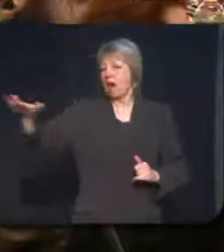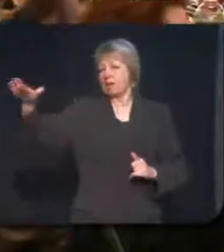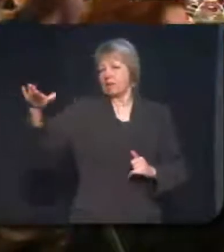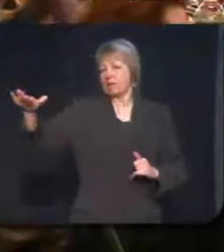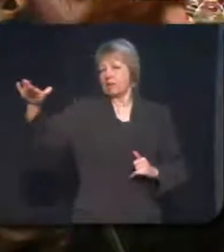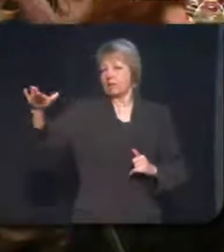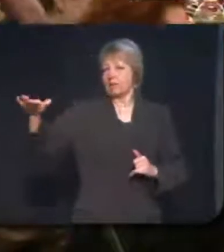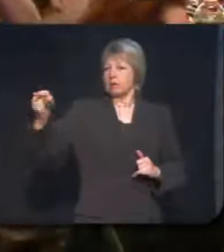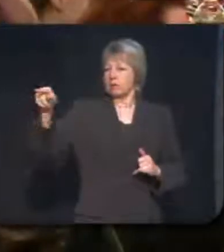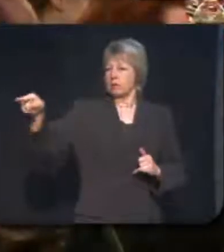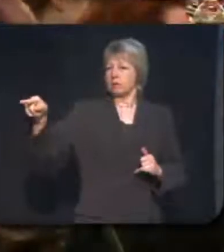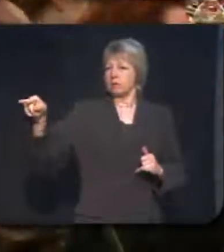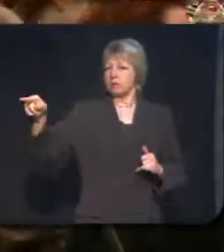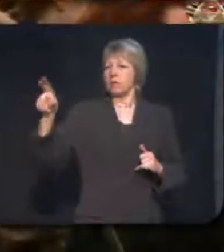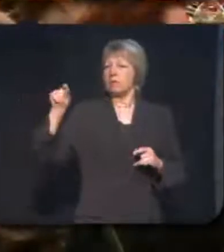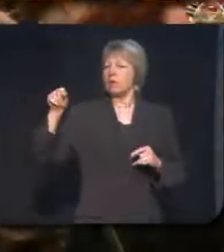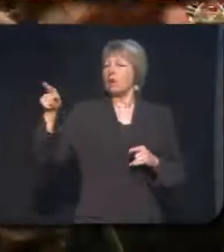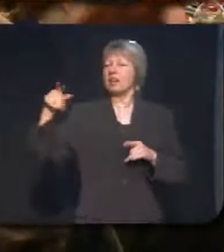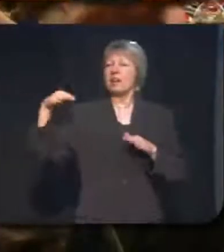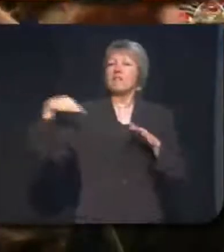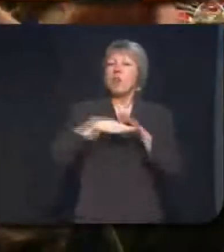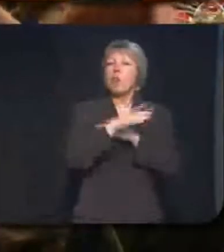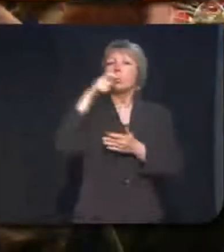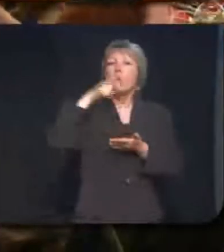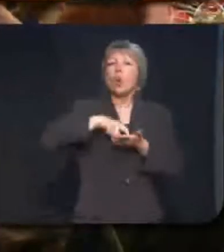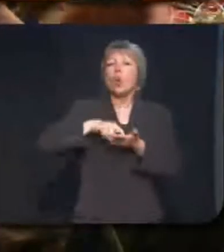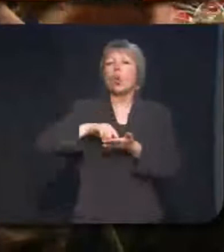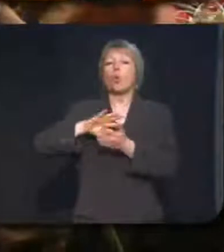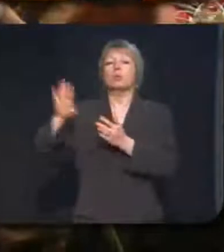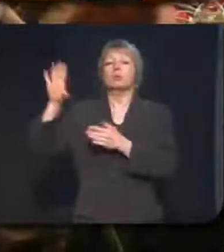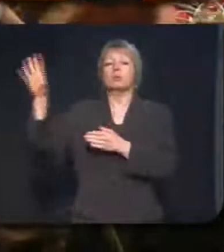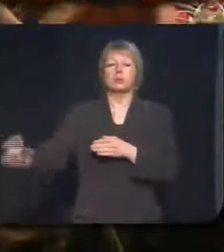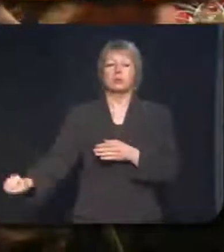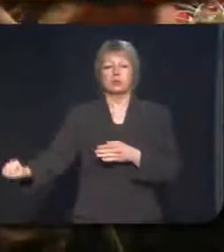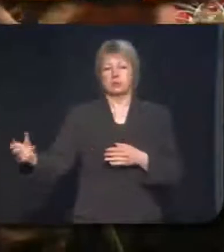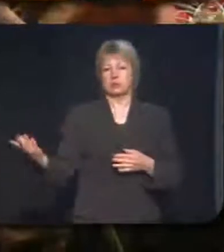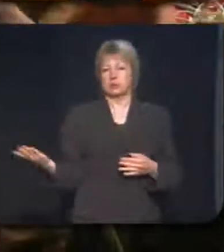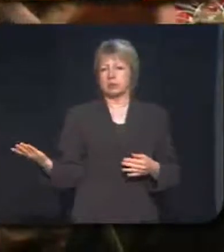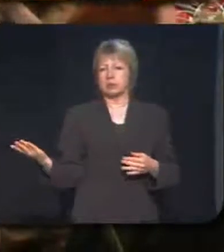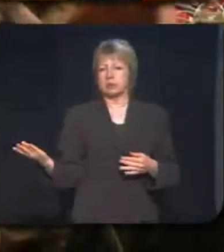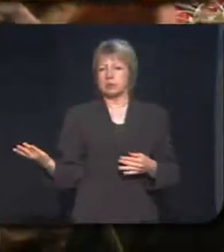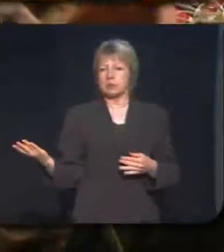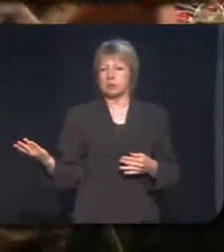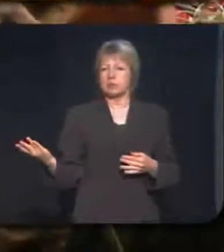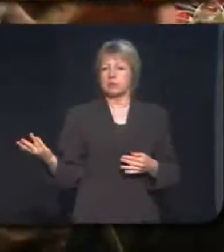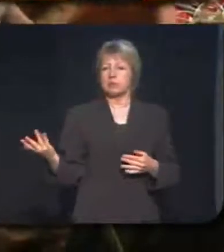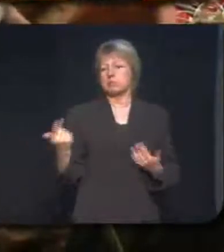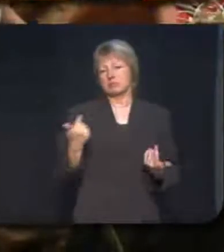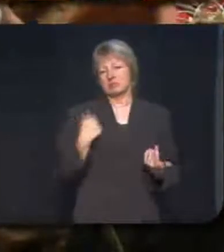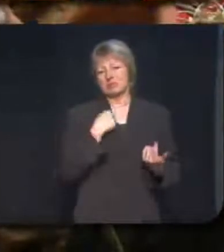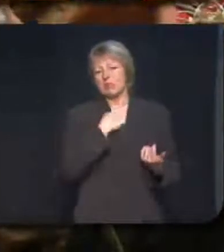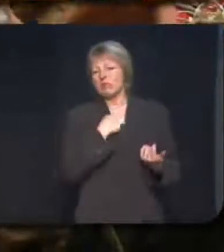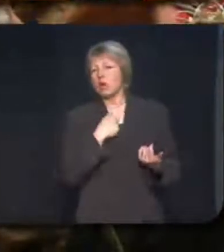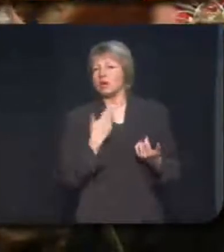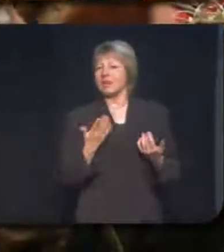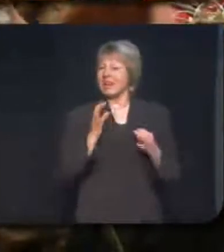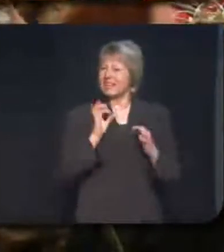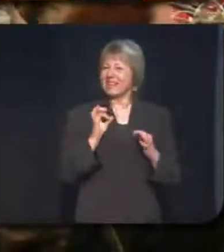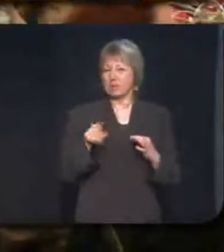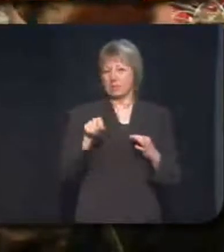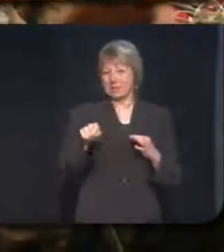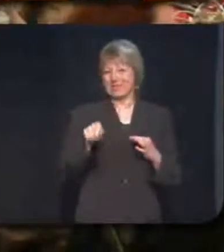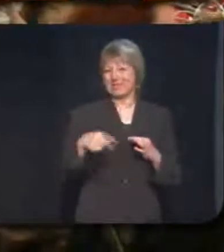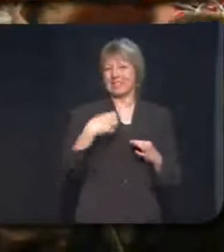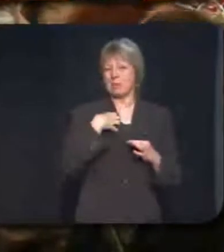der Fluchtgrund wegfällt und ich fürchte das genau dieses Problem mit solchen mit der